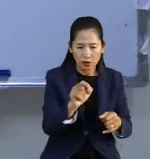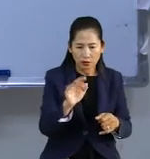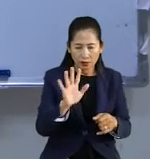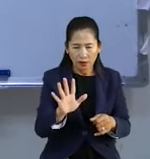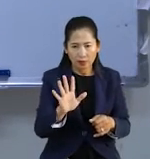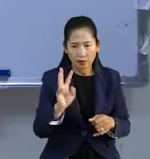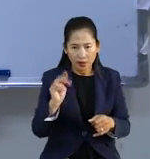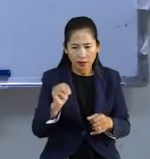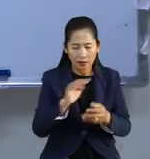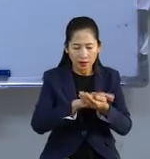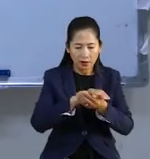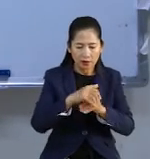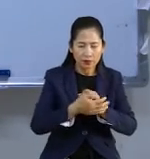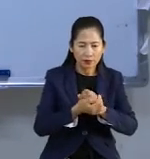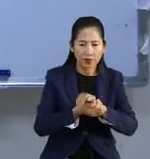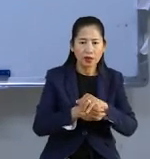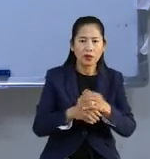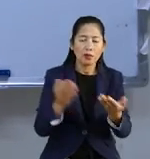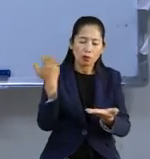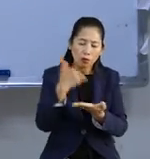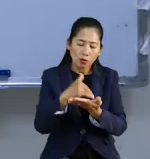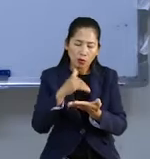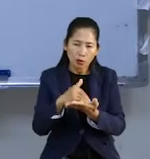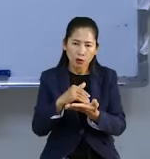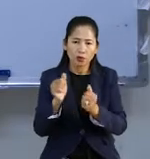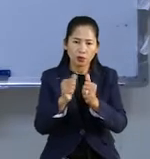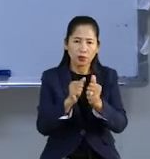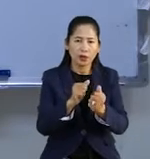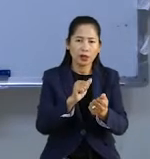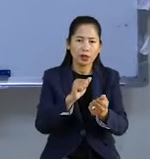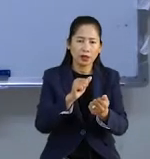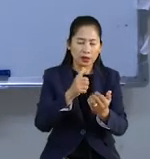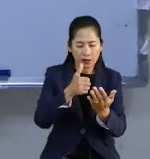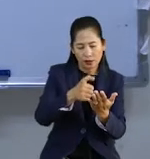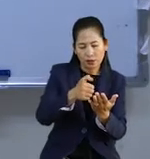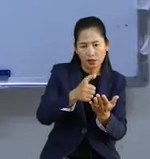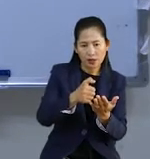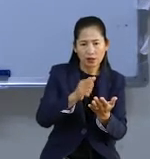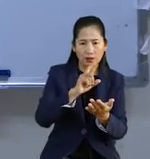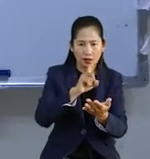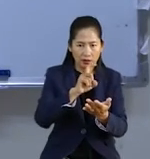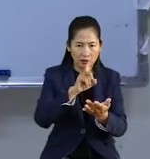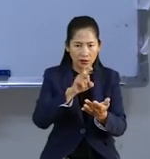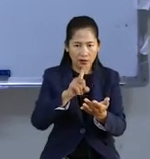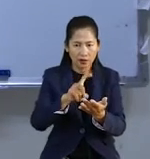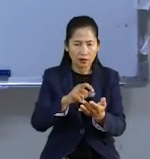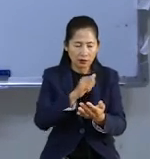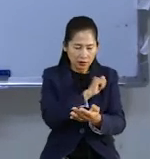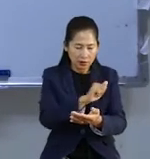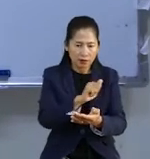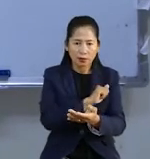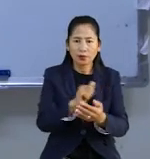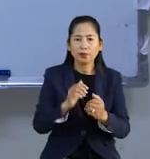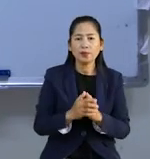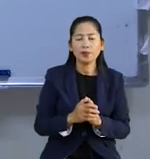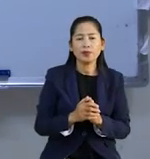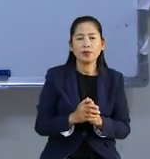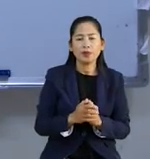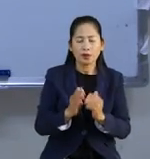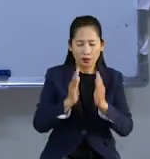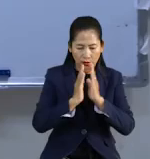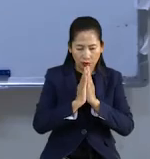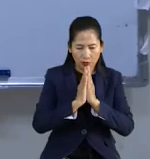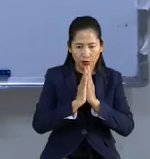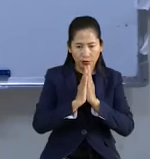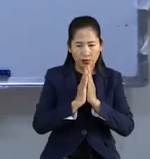ละเลียงได้ดอกบอกโกนในบานหยกหยอบจมวยหนังเจลอะกอลสาบูบาดจูนโป้โ